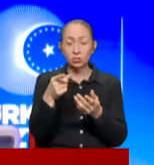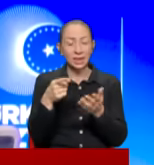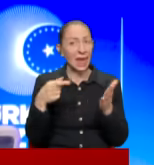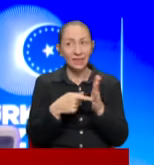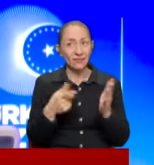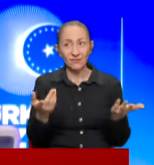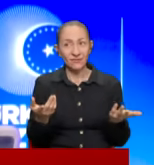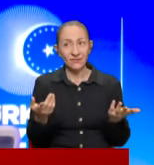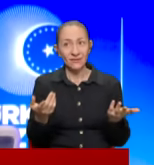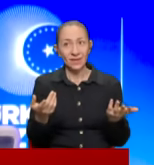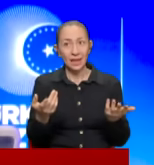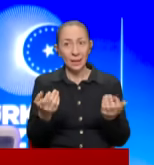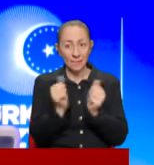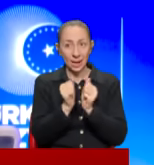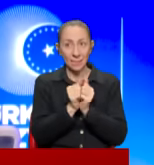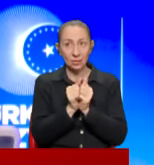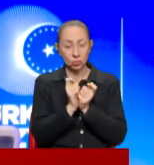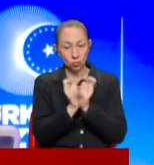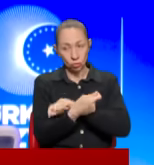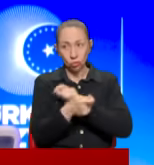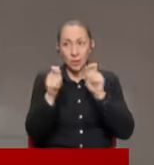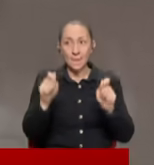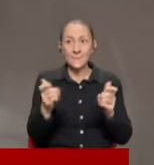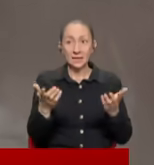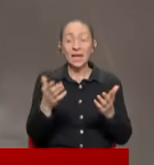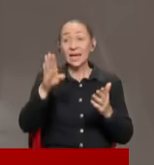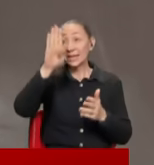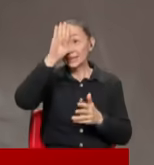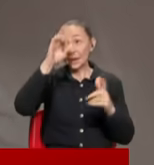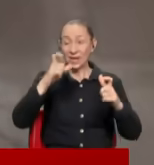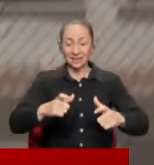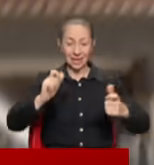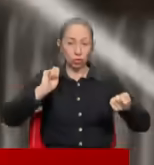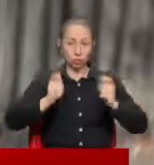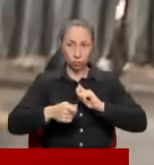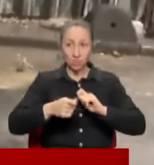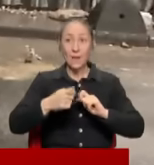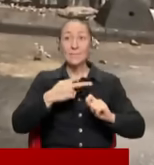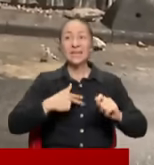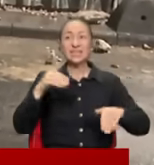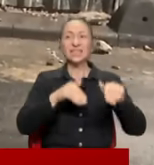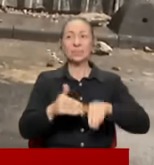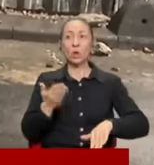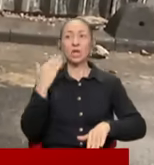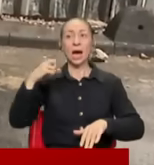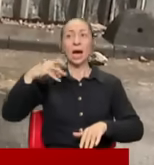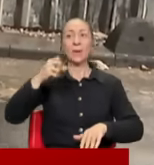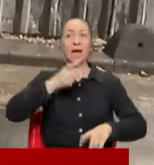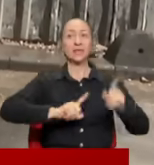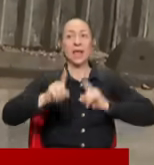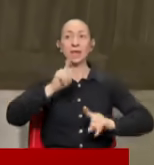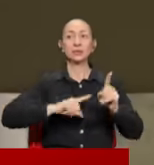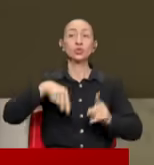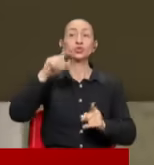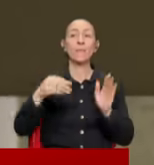amaç el ele dönüşümü gerçekleştirmek. İstanbul'da kentsel dönüşüm yerel seçim öncesi AK Partili adayların